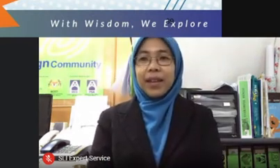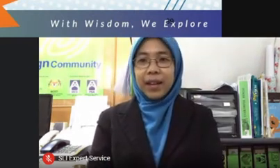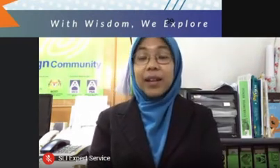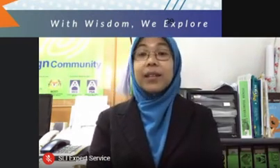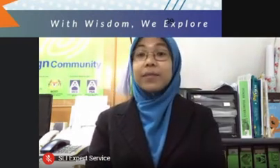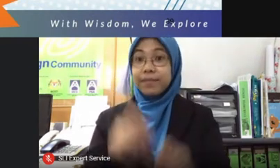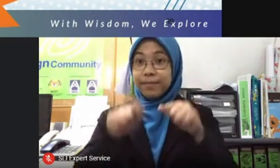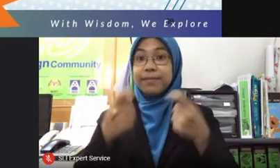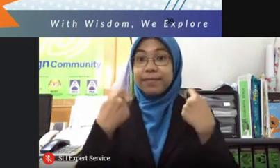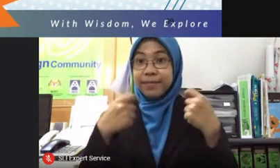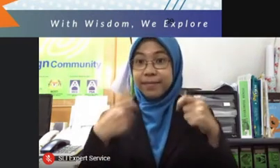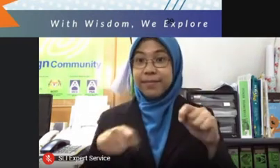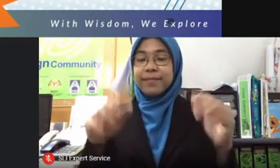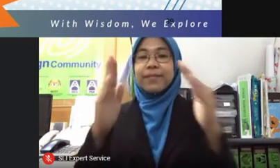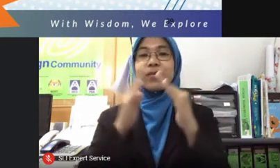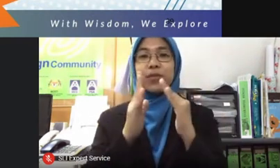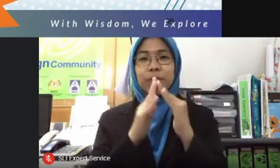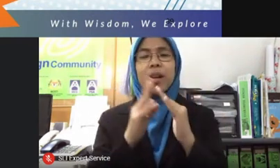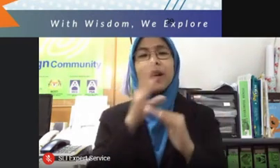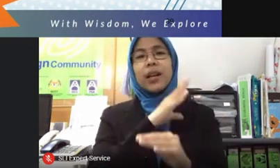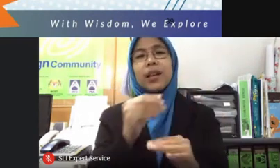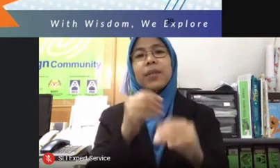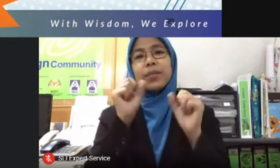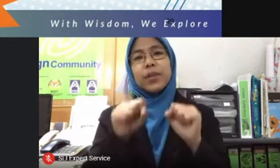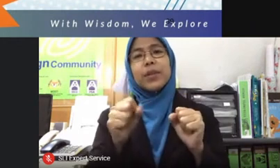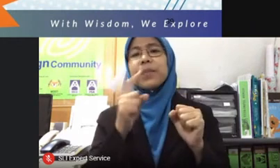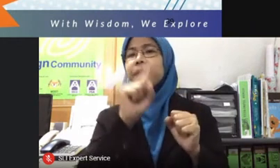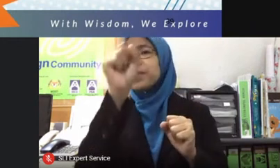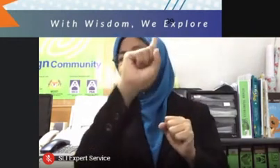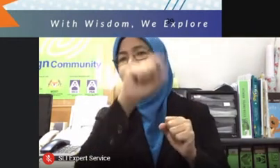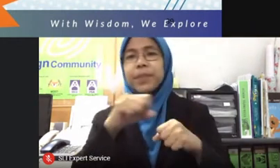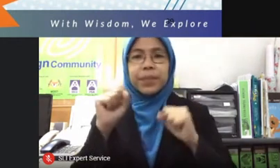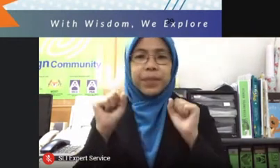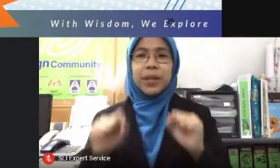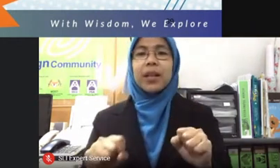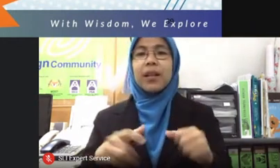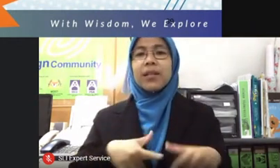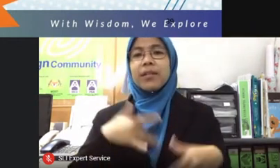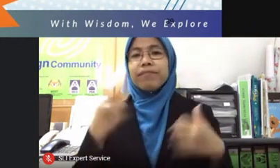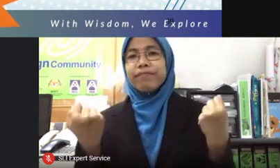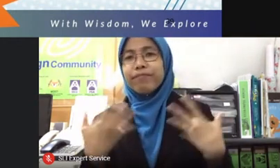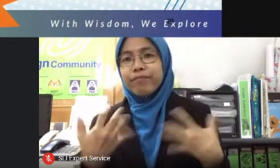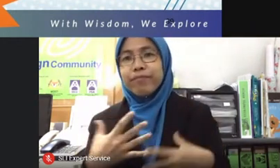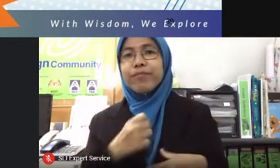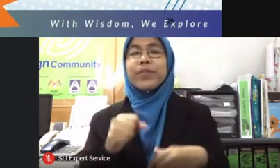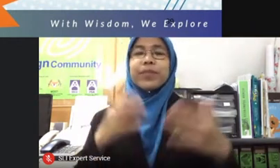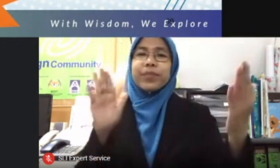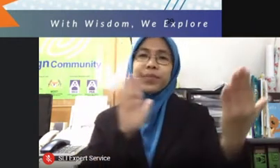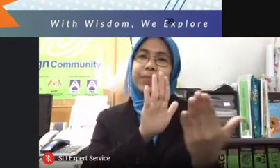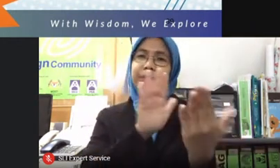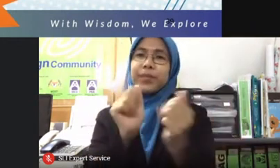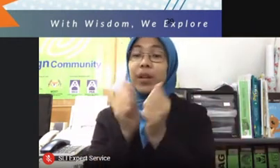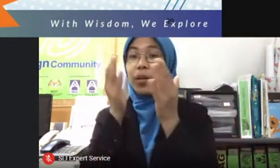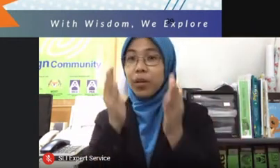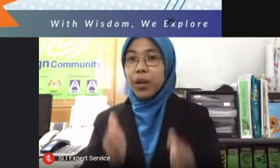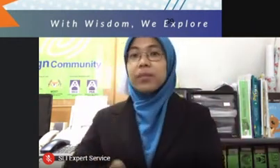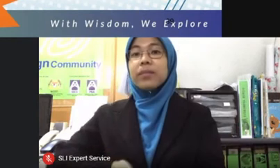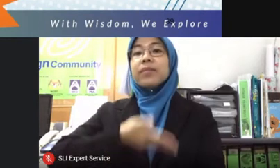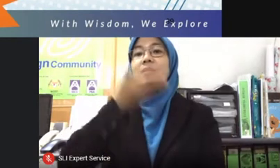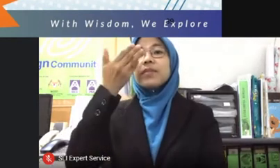So boleh cuba dekat rumah, boleh cuba dekat di mana-mana kalau rasa macam gemuruh bila hadapan dengan orang ke apa ke. Tarik